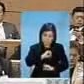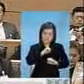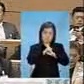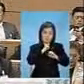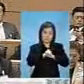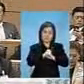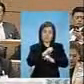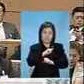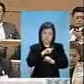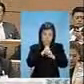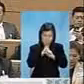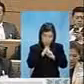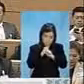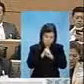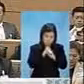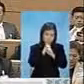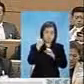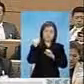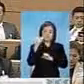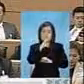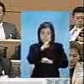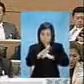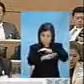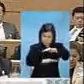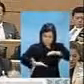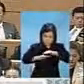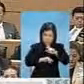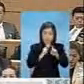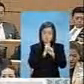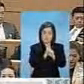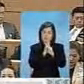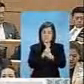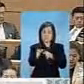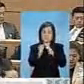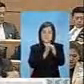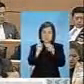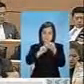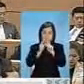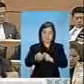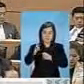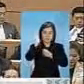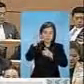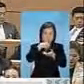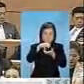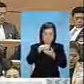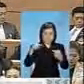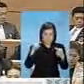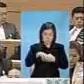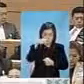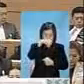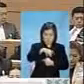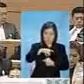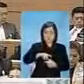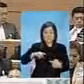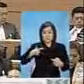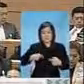ที่ถ้าข้อเท็จจริงเป็นอย่างที่เพื่อนสมาชิกหลายท่านอธิบายว่าสำนักงานอัยการสูงสุดเชื่อยะ